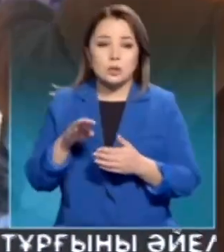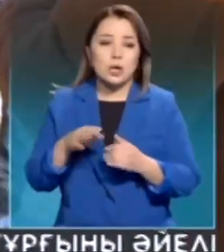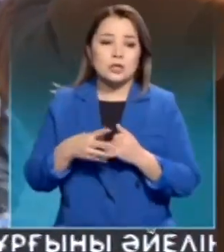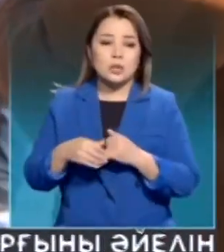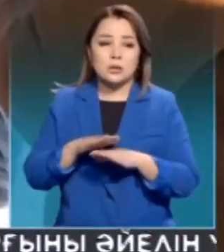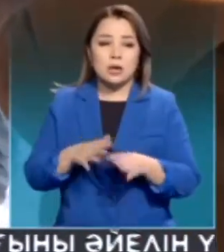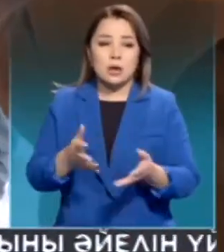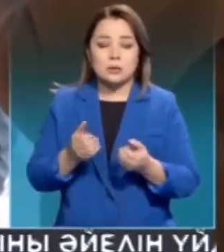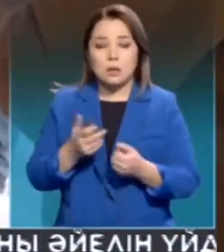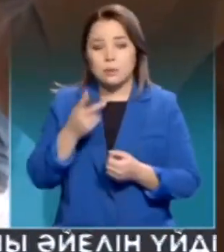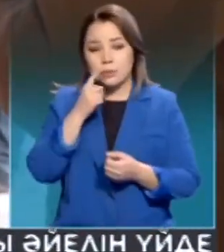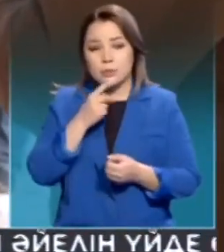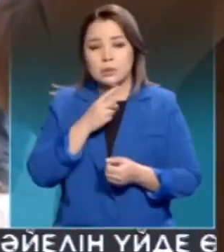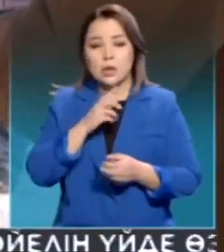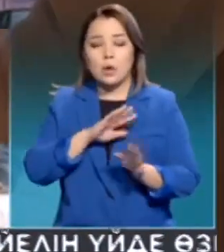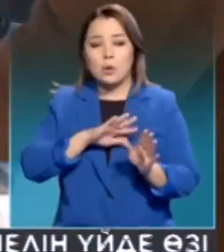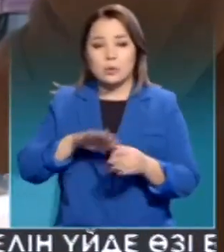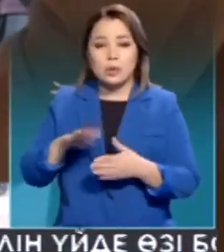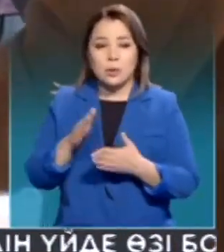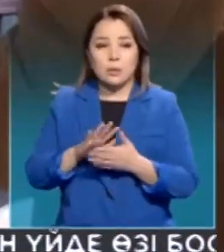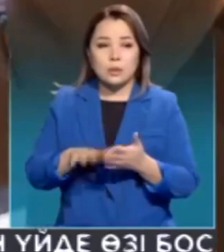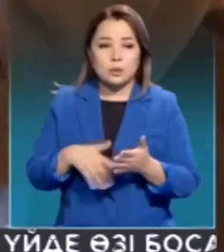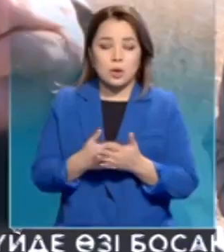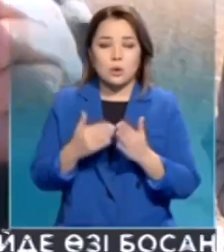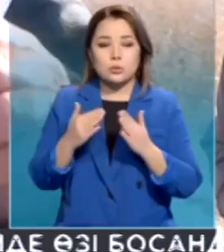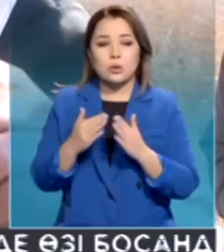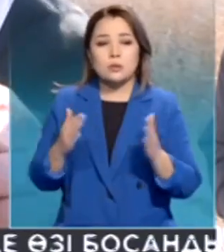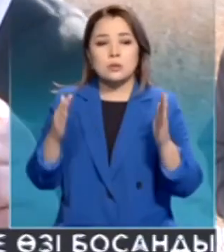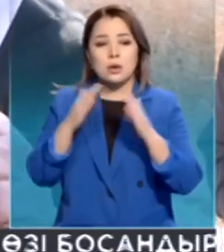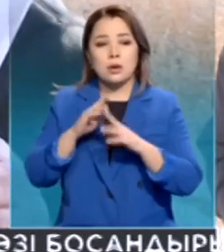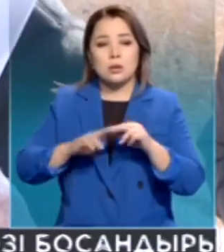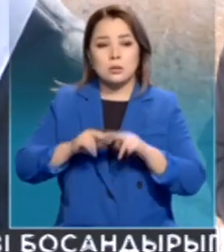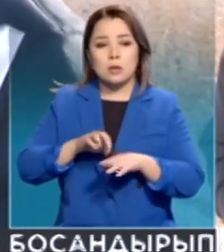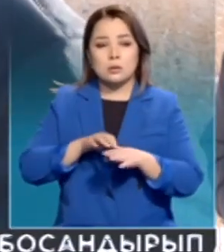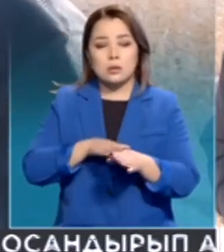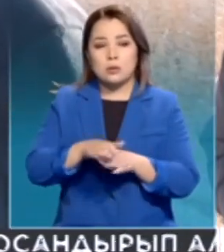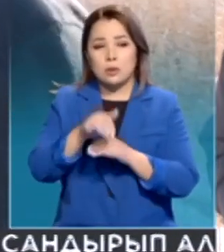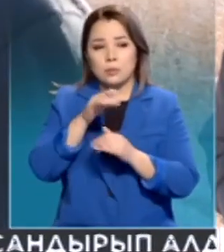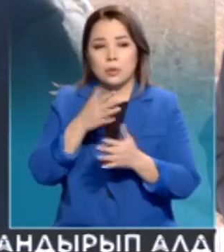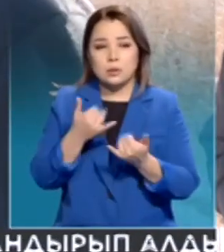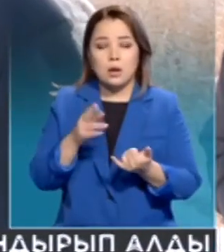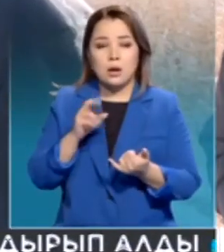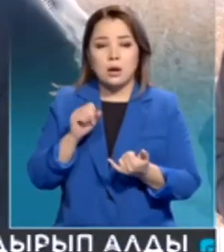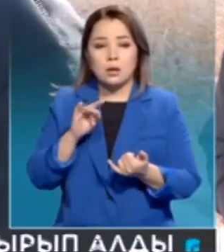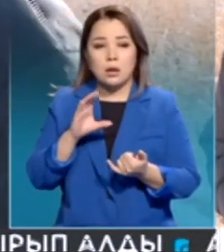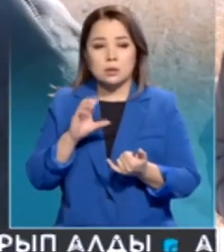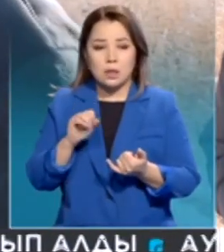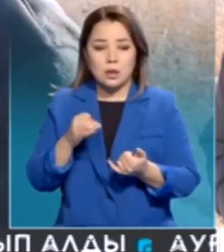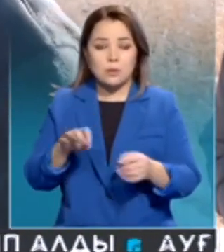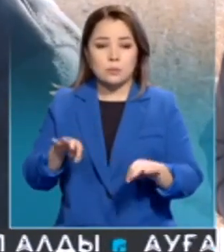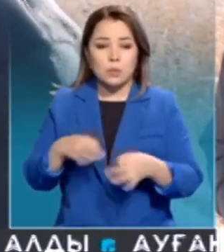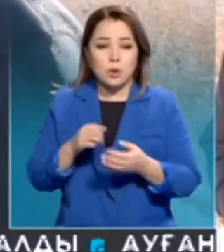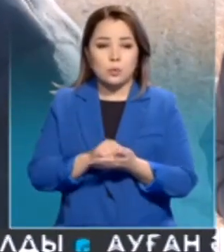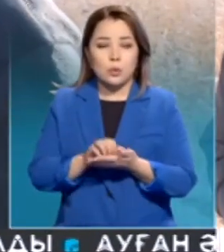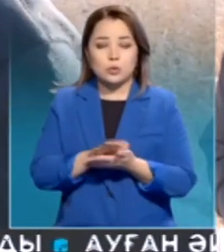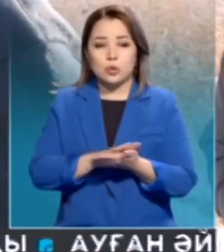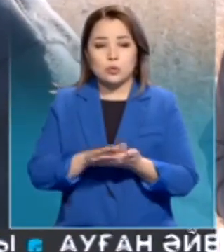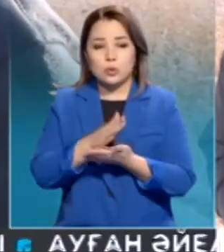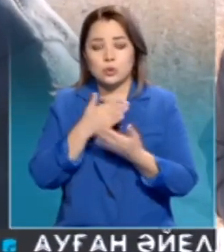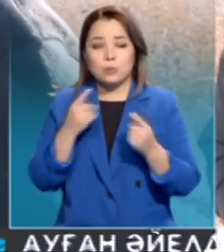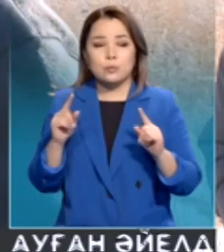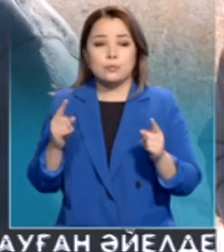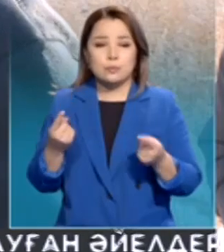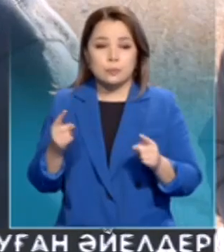Арадан бірнеше ай өткен, бірақ әлі күнге үй сала алмай отыр. Қарасай ауданының жер басқарудағылар сол рұқсат қағазды да бермей отыр. Бұда не сыр